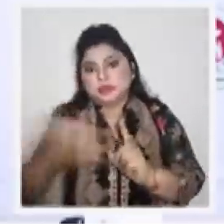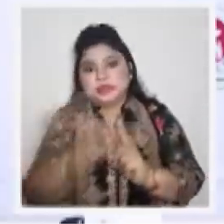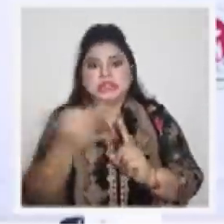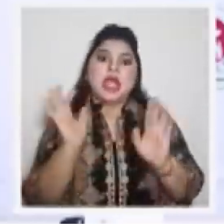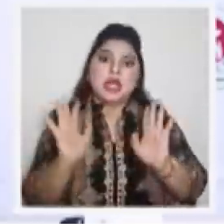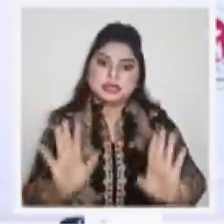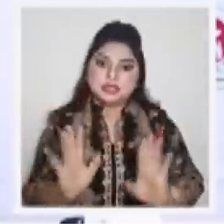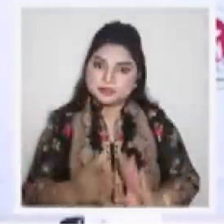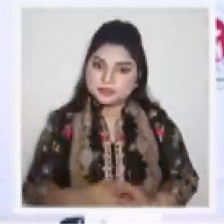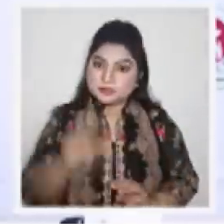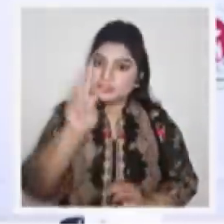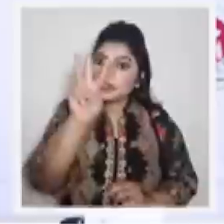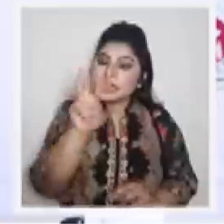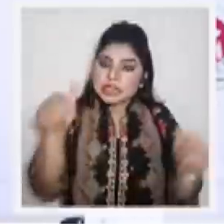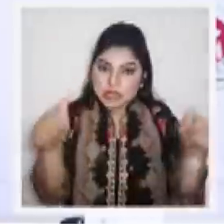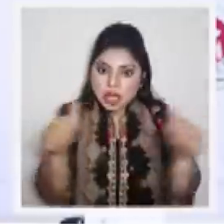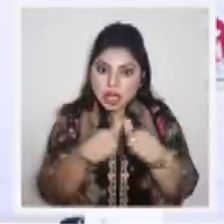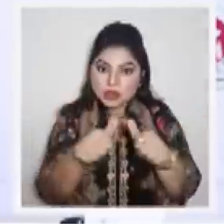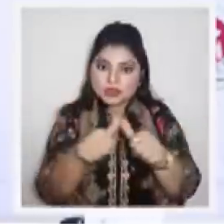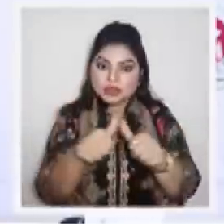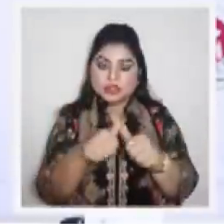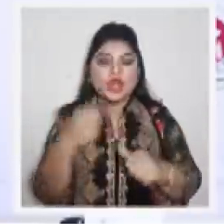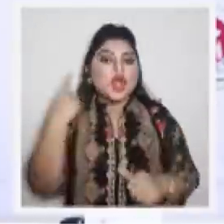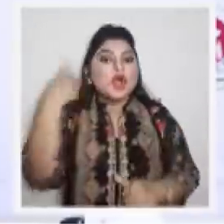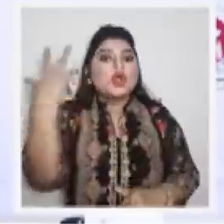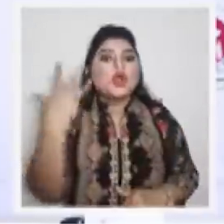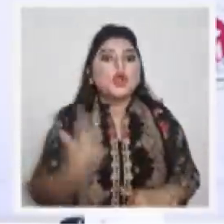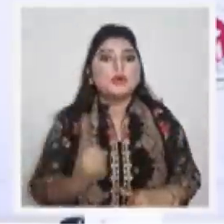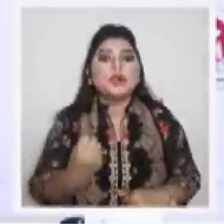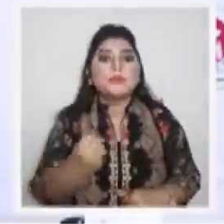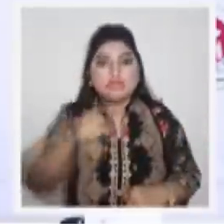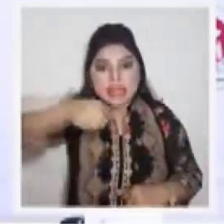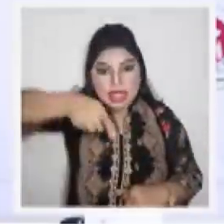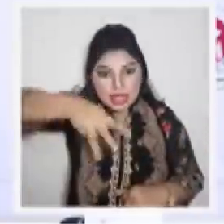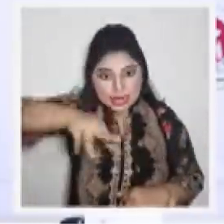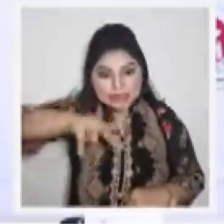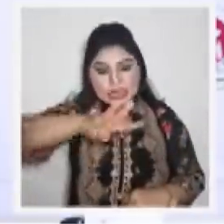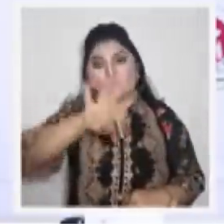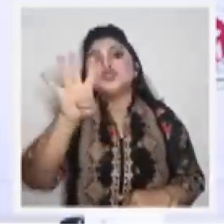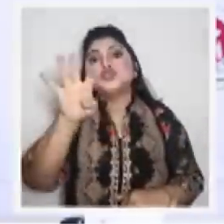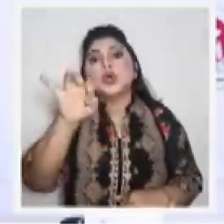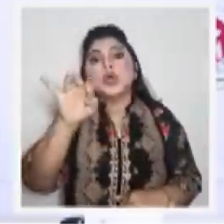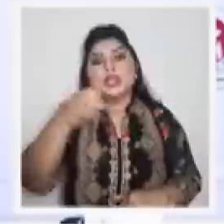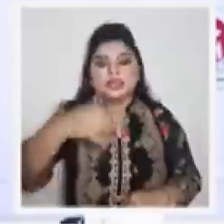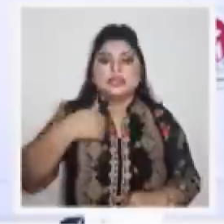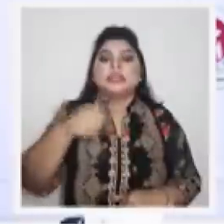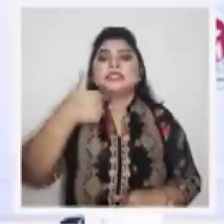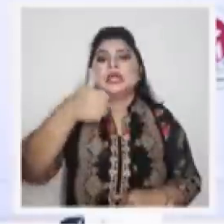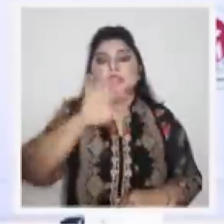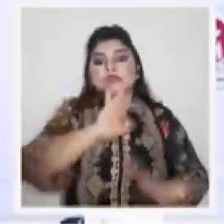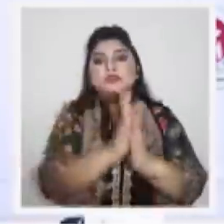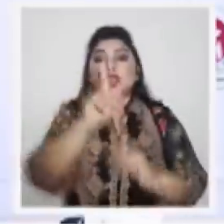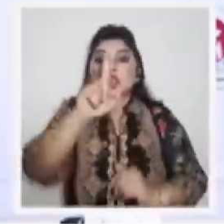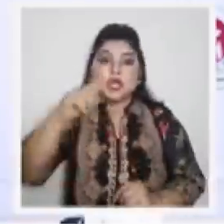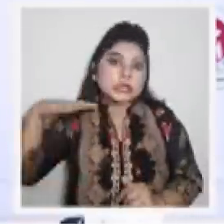বা দ্বিতীয় সর্বোচ্চ চট্টগ্রাম ডিভিশনে। চট্টগ্রাম ডিভিশনের অ্যাটাক রেট, এটাও 3 আগস্ট পর্যন্ত